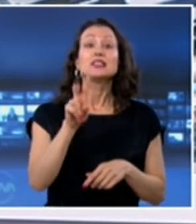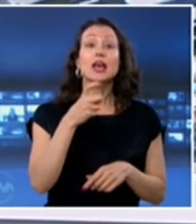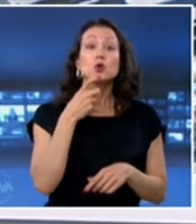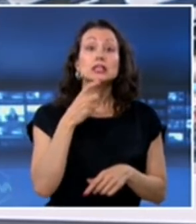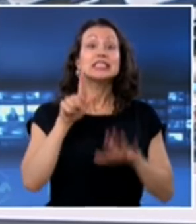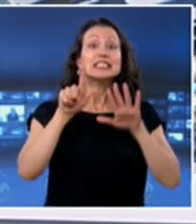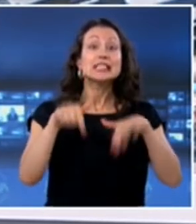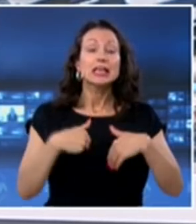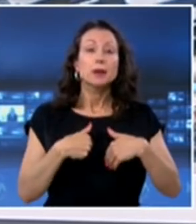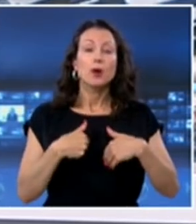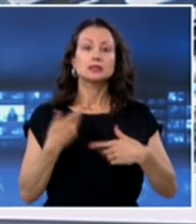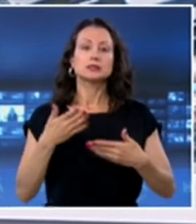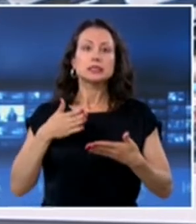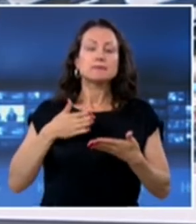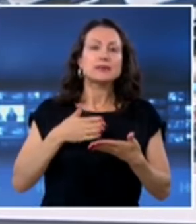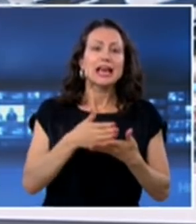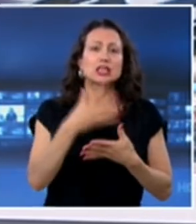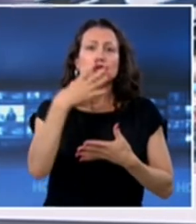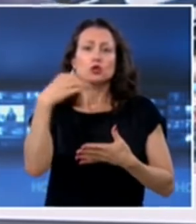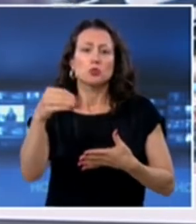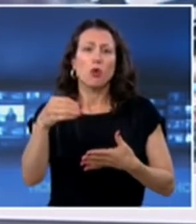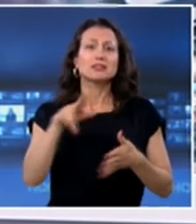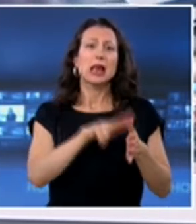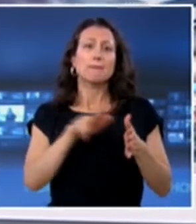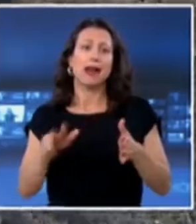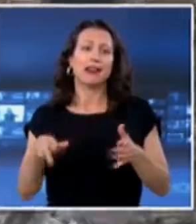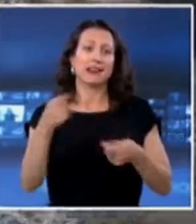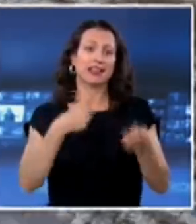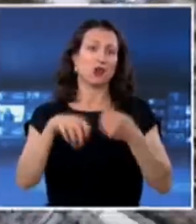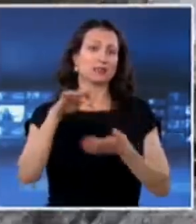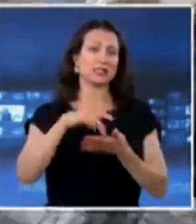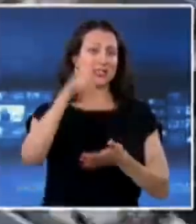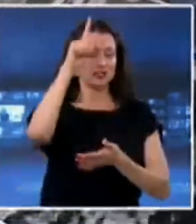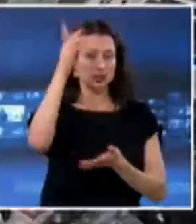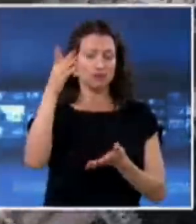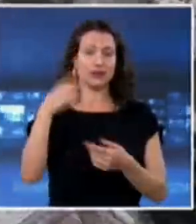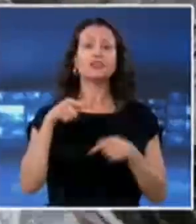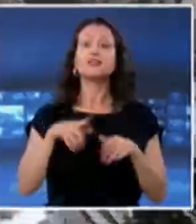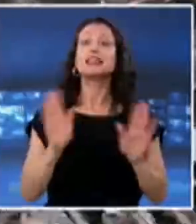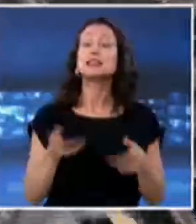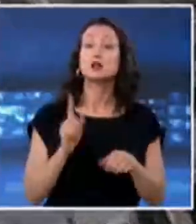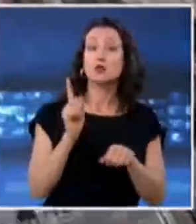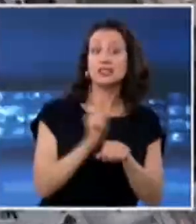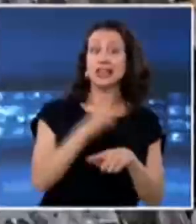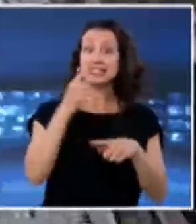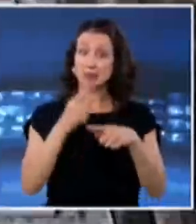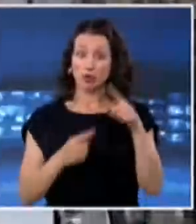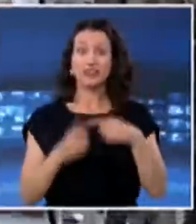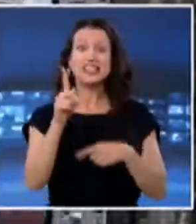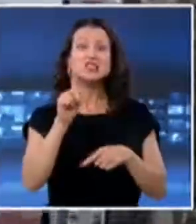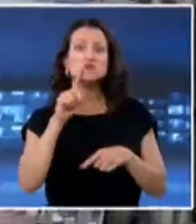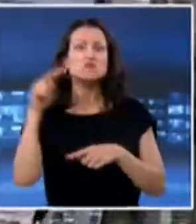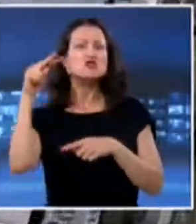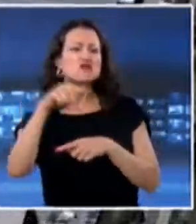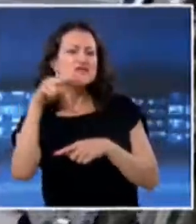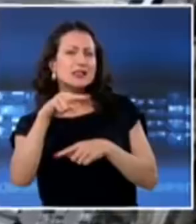бус на паркинга на търговски център в столицата. Това е станало в 11.30. Очевидец на инцидента, който не пожела да застане пред